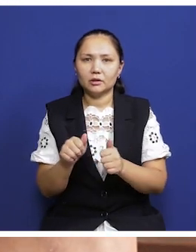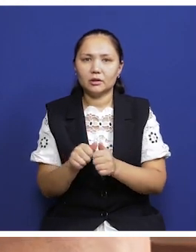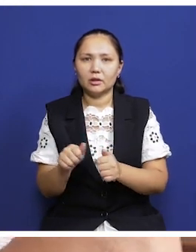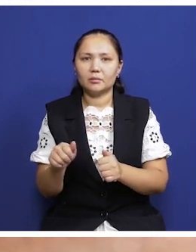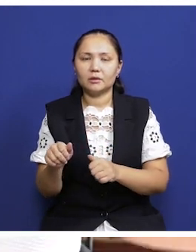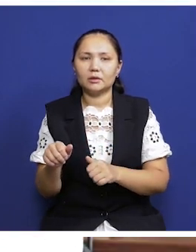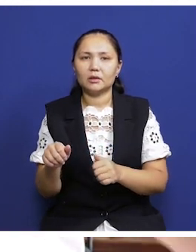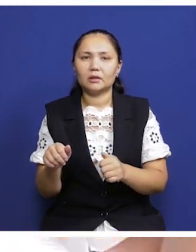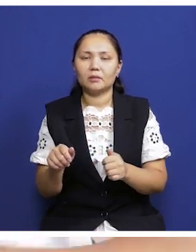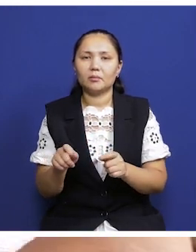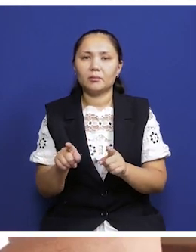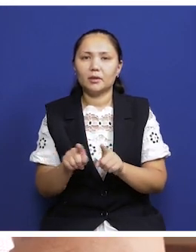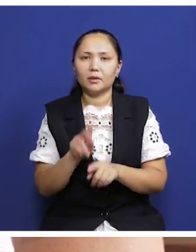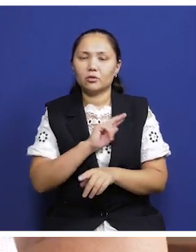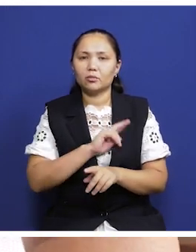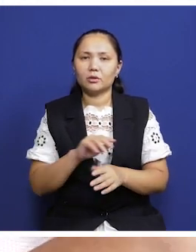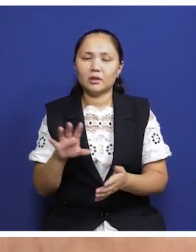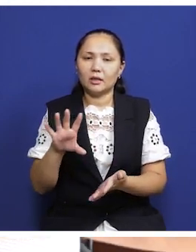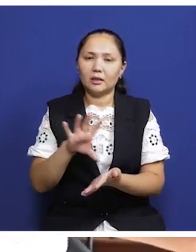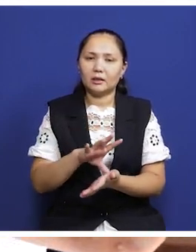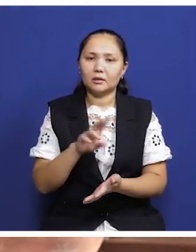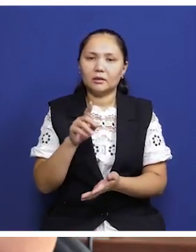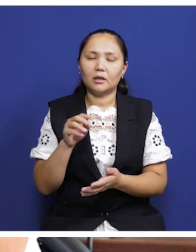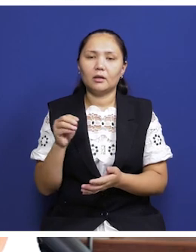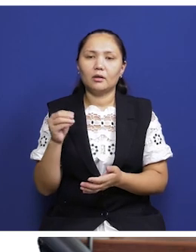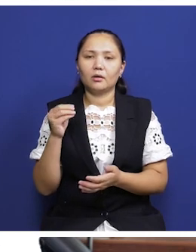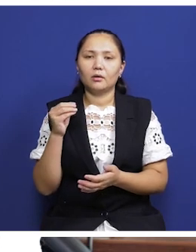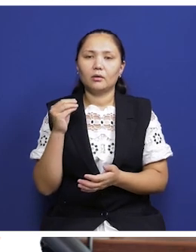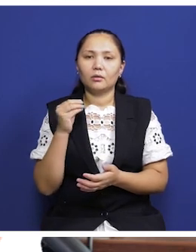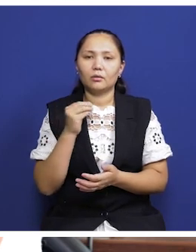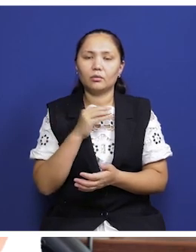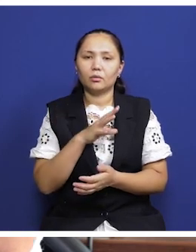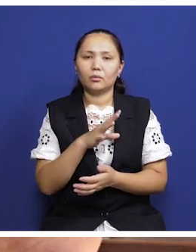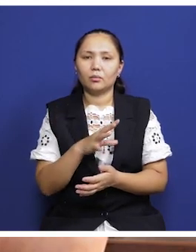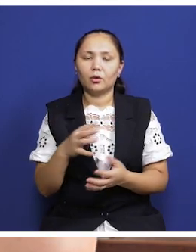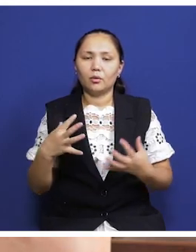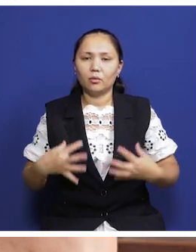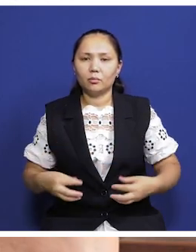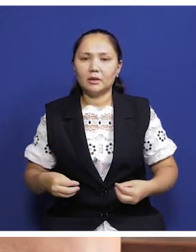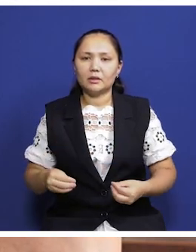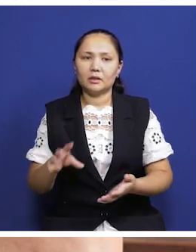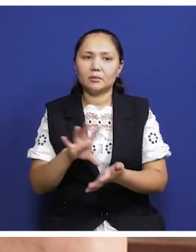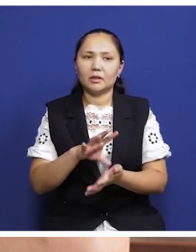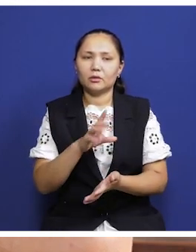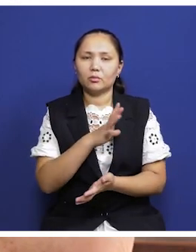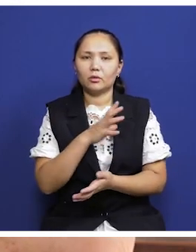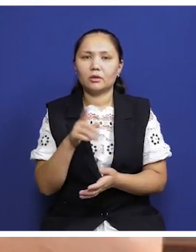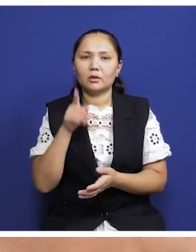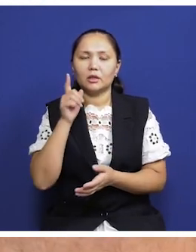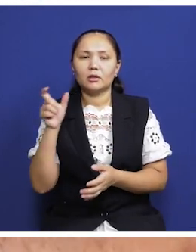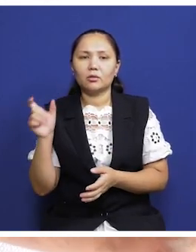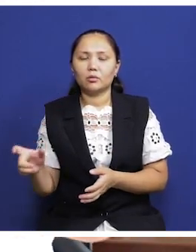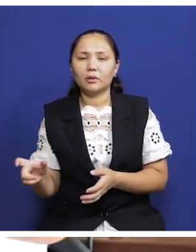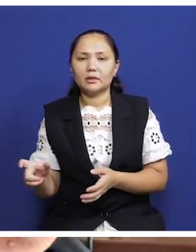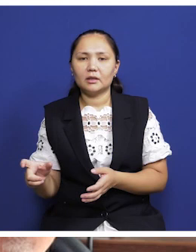болғандықтан осы жерге жұмысқа кірді дағын көп жас отбасыларымыздың бәрі орнығып қалды. Соған дейін кеткен жастарымыздың бәрі кетті дағын. Мен